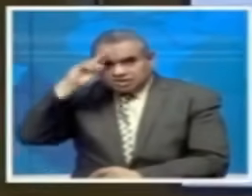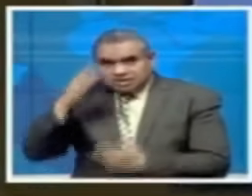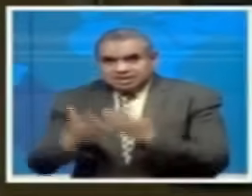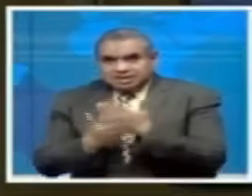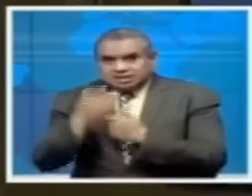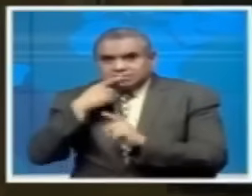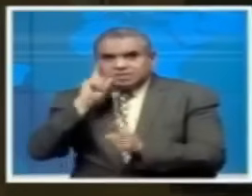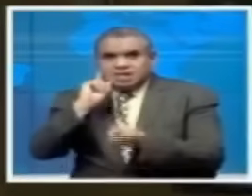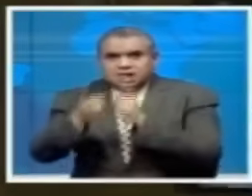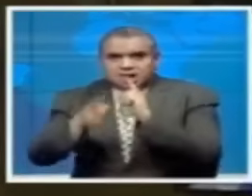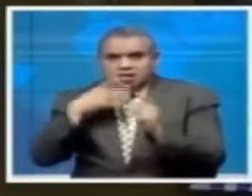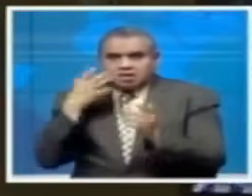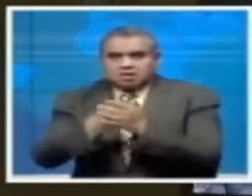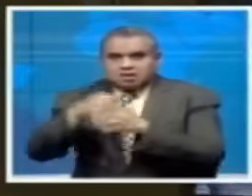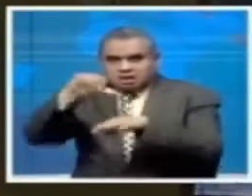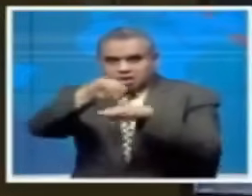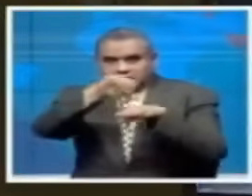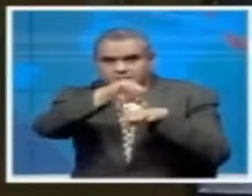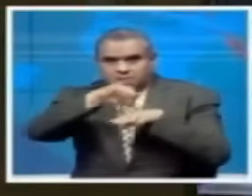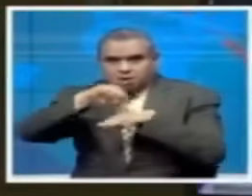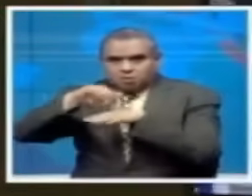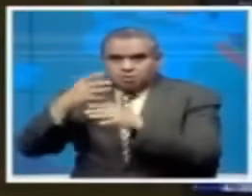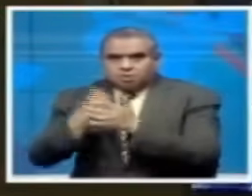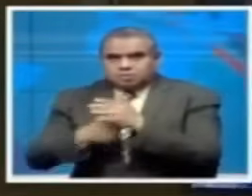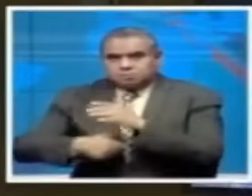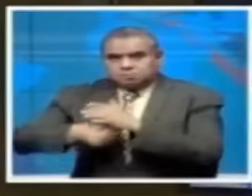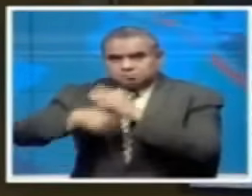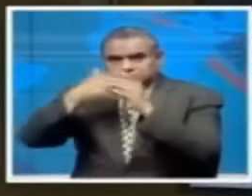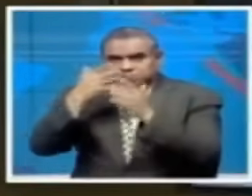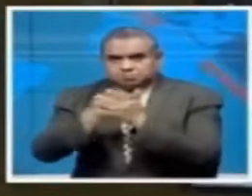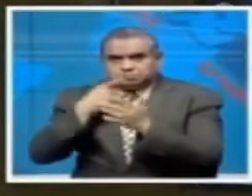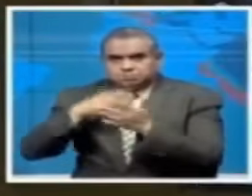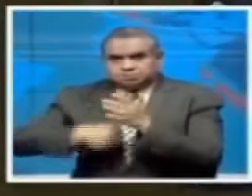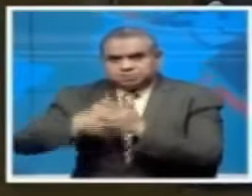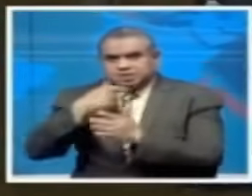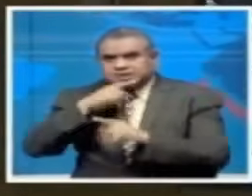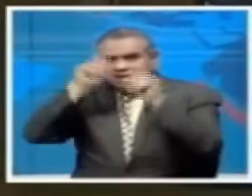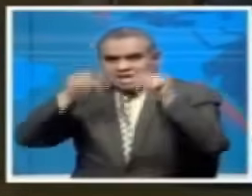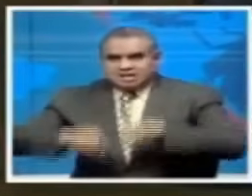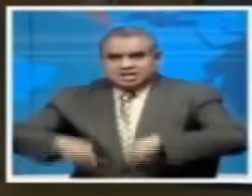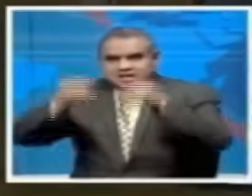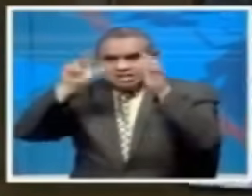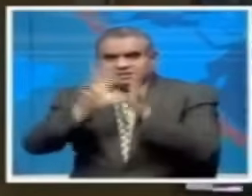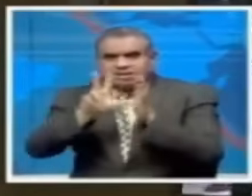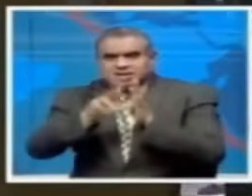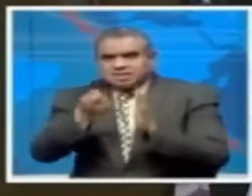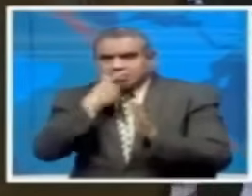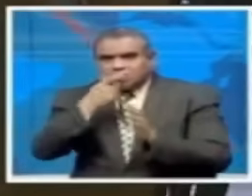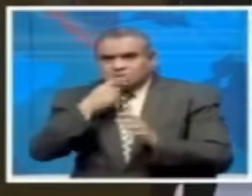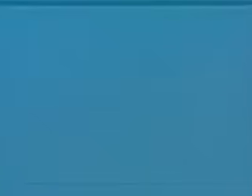بسرعة تحديد المواقع المناسبة لتعميم نموذج هذه الصيدليات بجميع المحافظات.